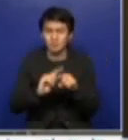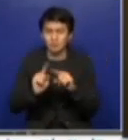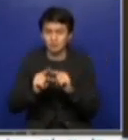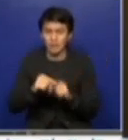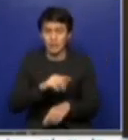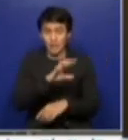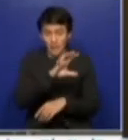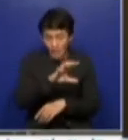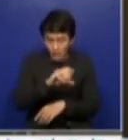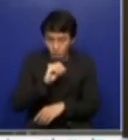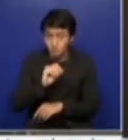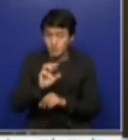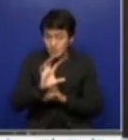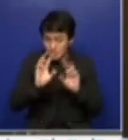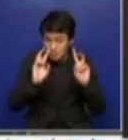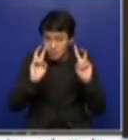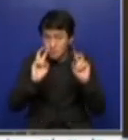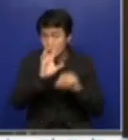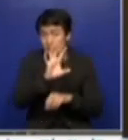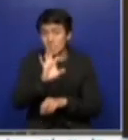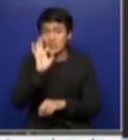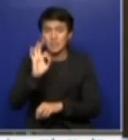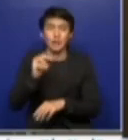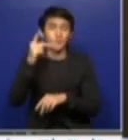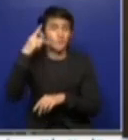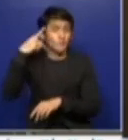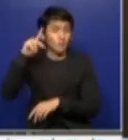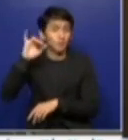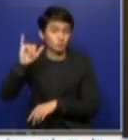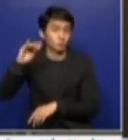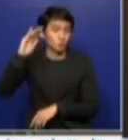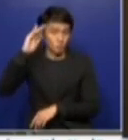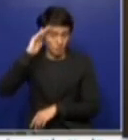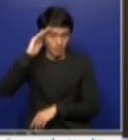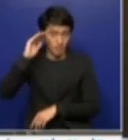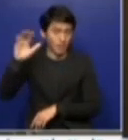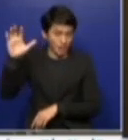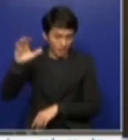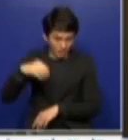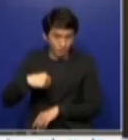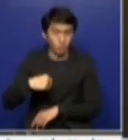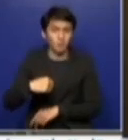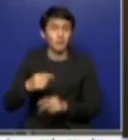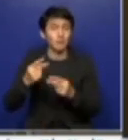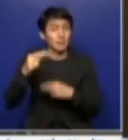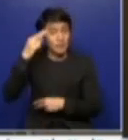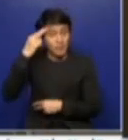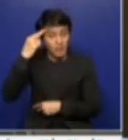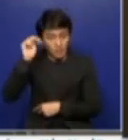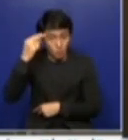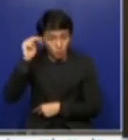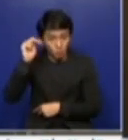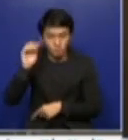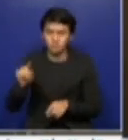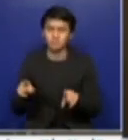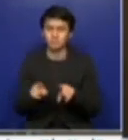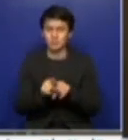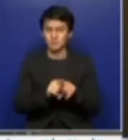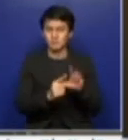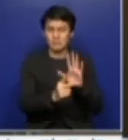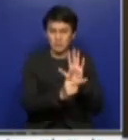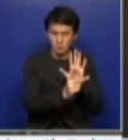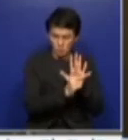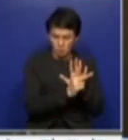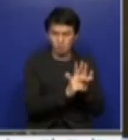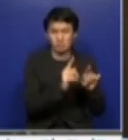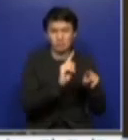จันทร์โอชามาเป็นนายกรัฐมนตรีด้วยกติกาที่ผิดเพี้ยนไปจากระบอบ